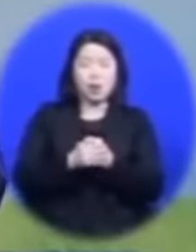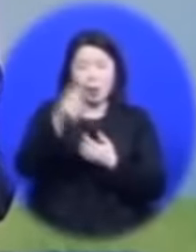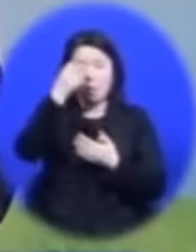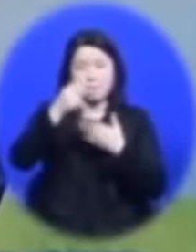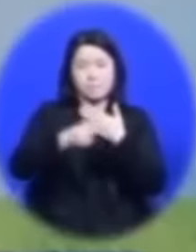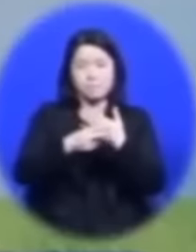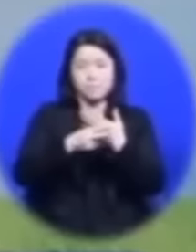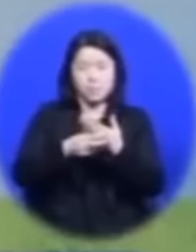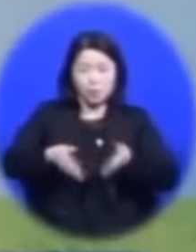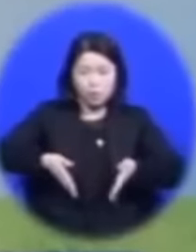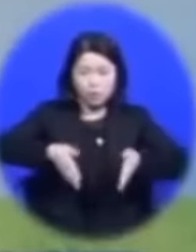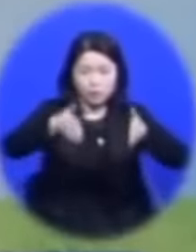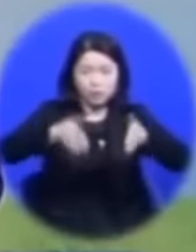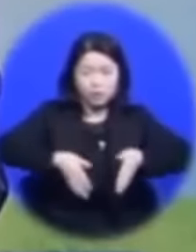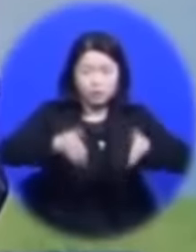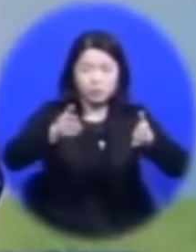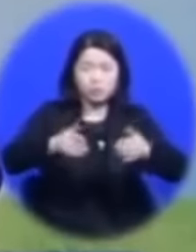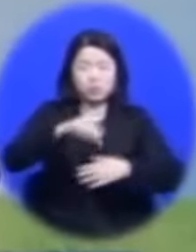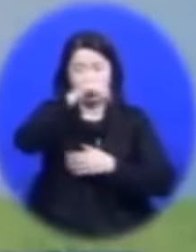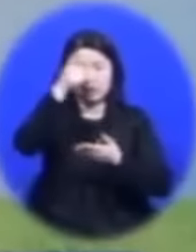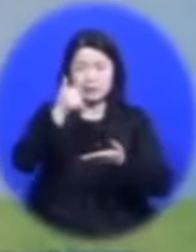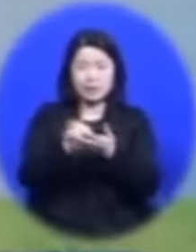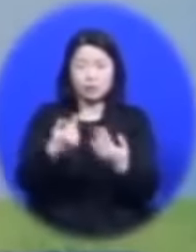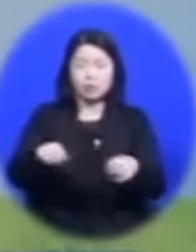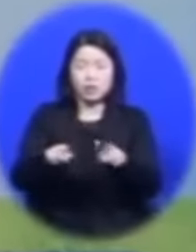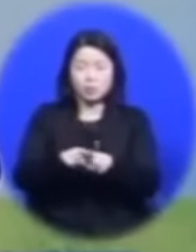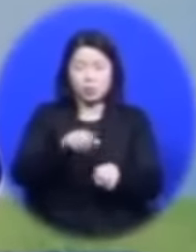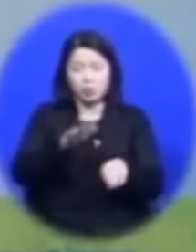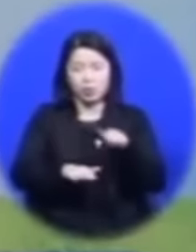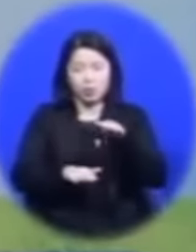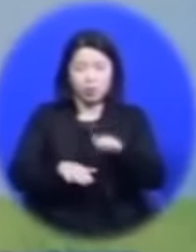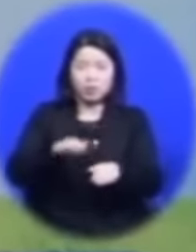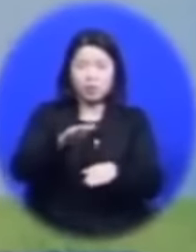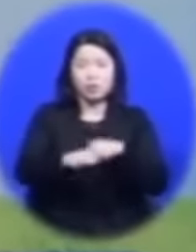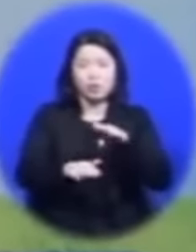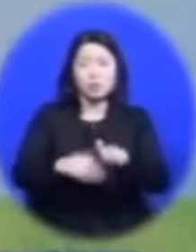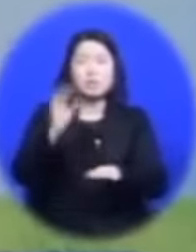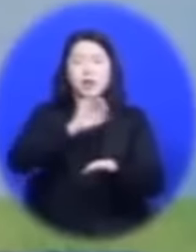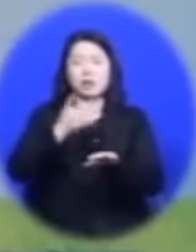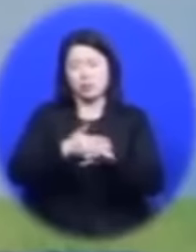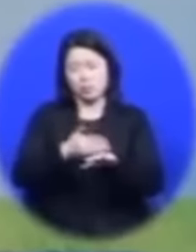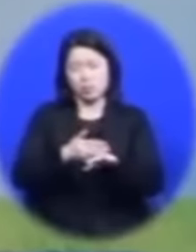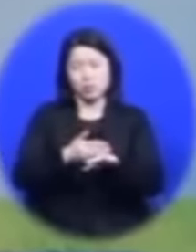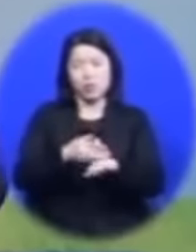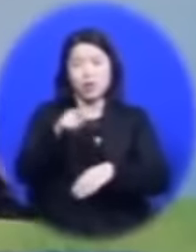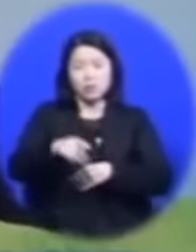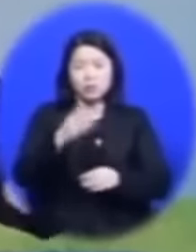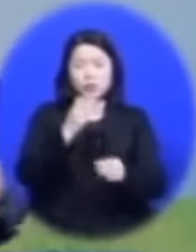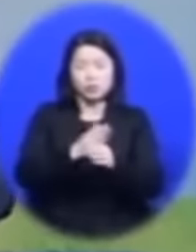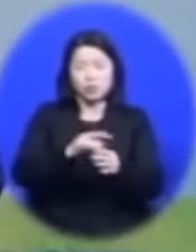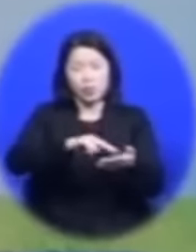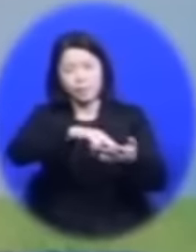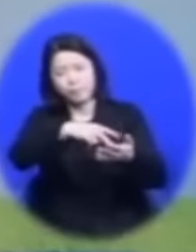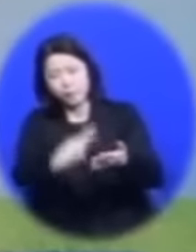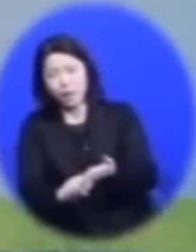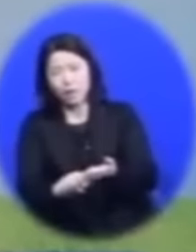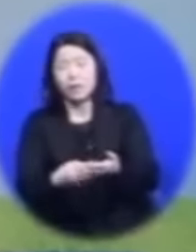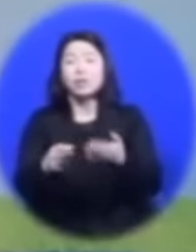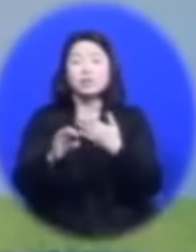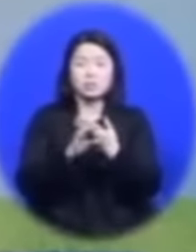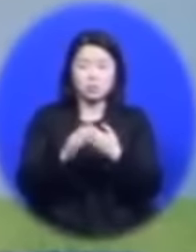복도에서 장로님과 함께 걸음마 연습을 하는 겁니다. 그러다가 확 꼬꾸라져서